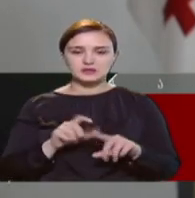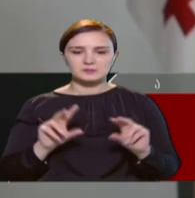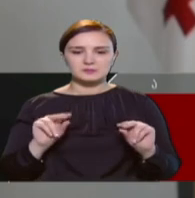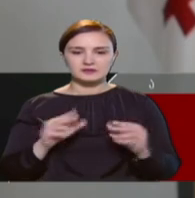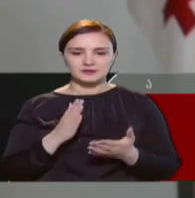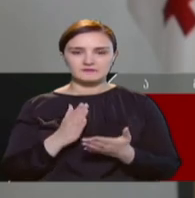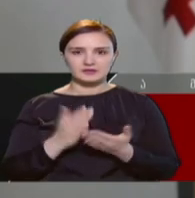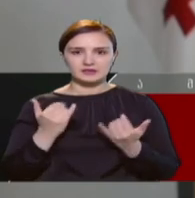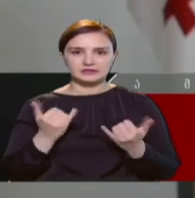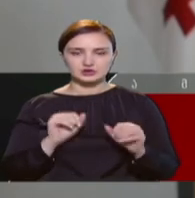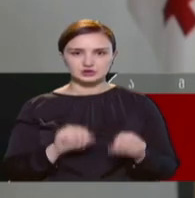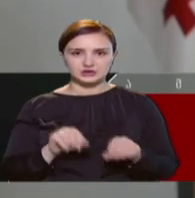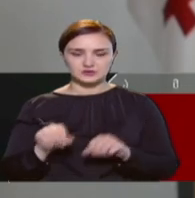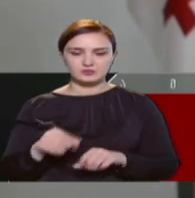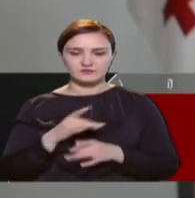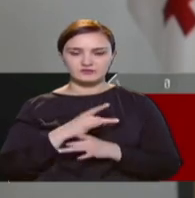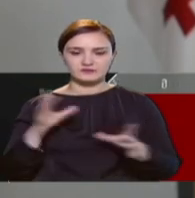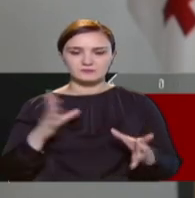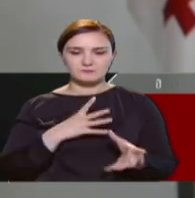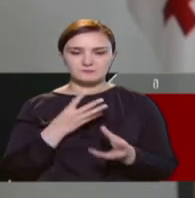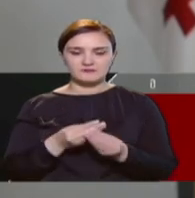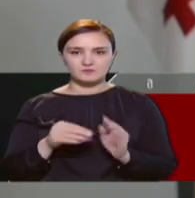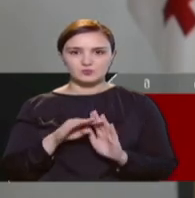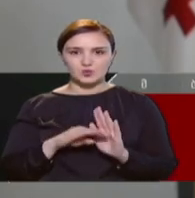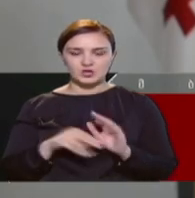დღეს ჩვენ გვაქვს შესაძლებლობა ვიზეიმოთ ერთობლივი